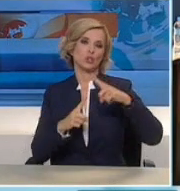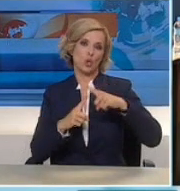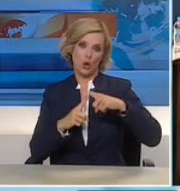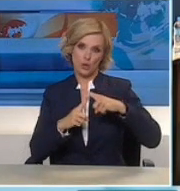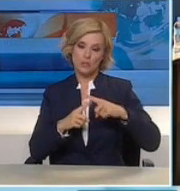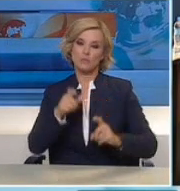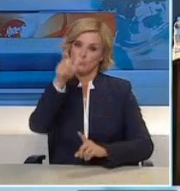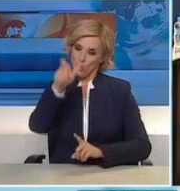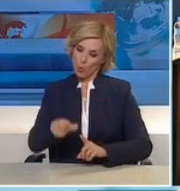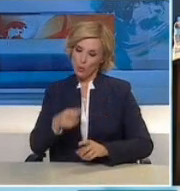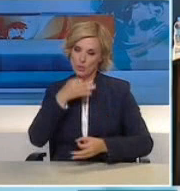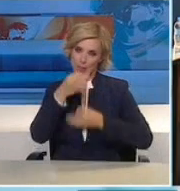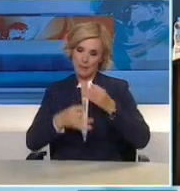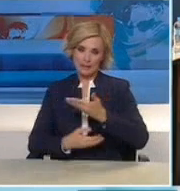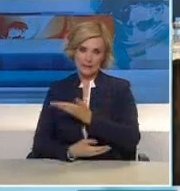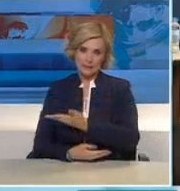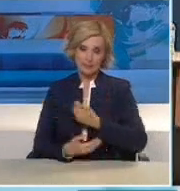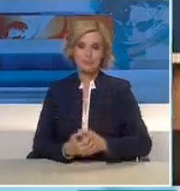ο οποίος έχει το λόγο.